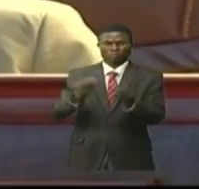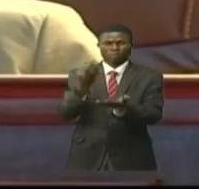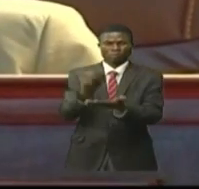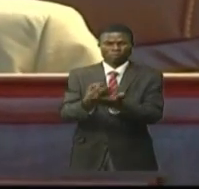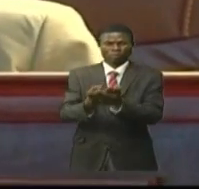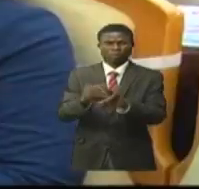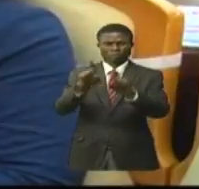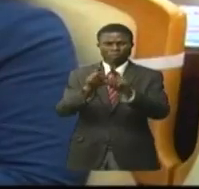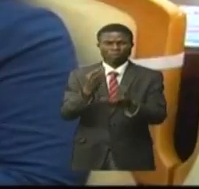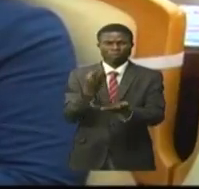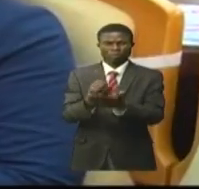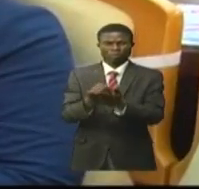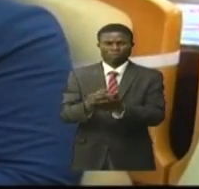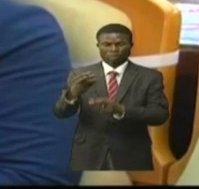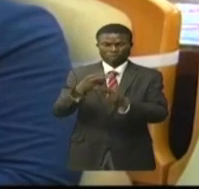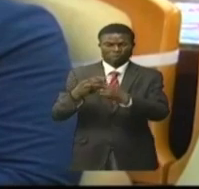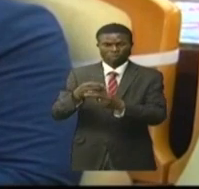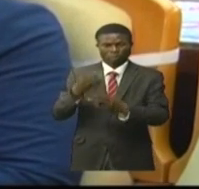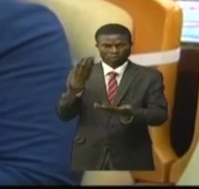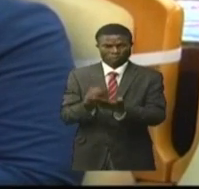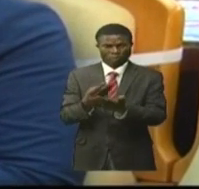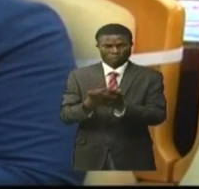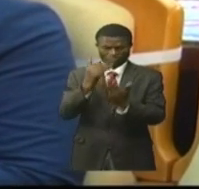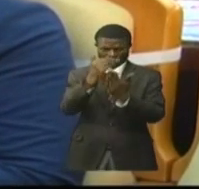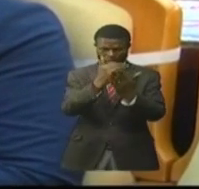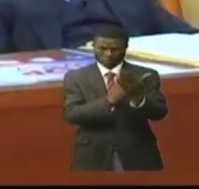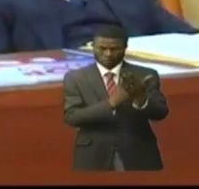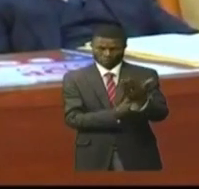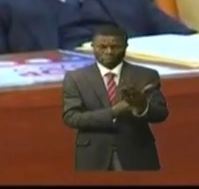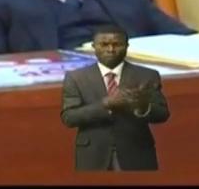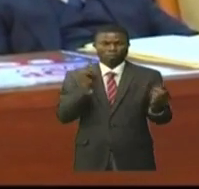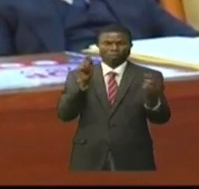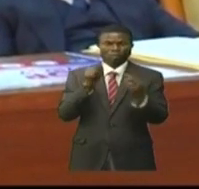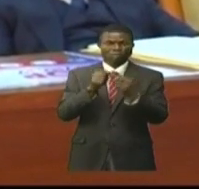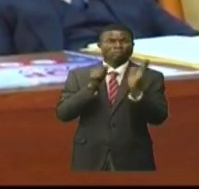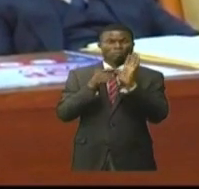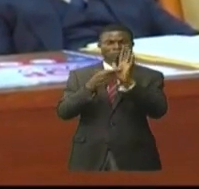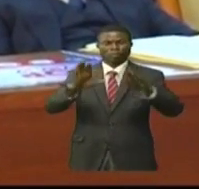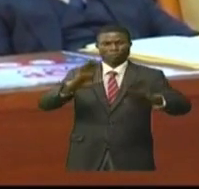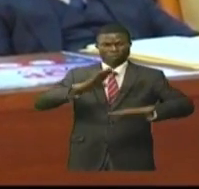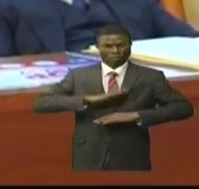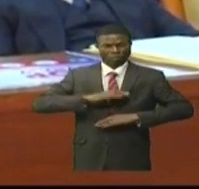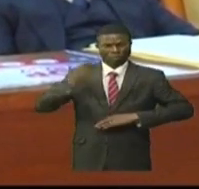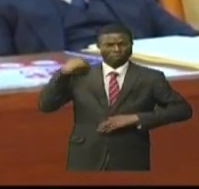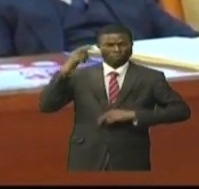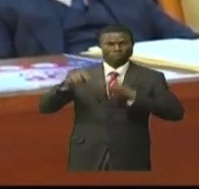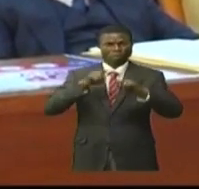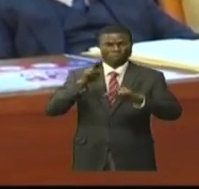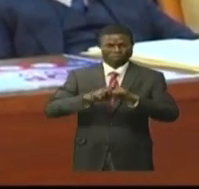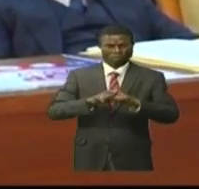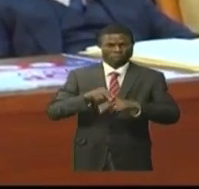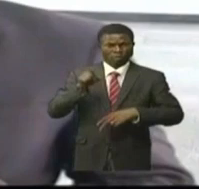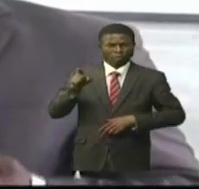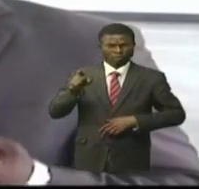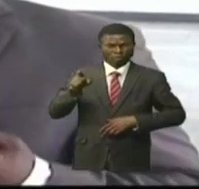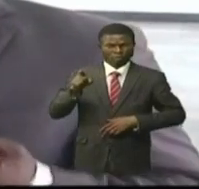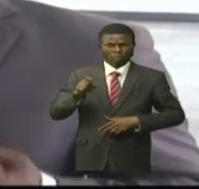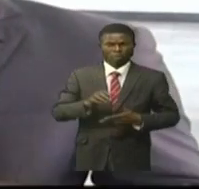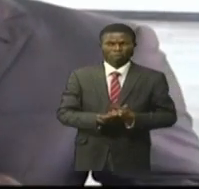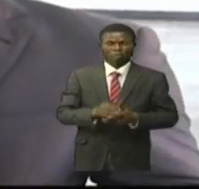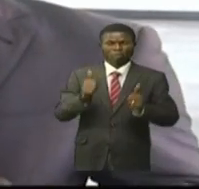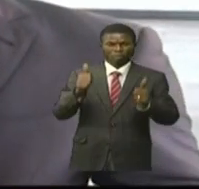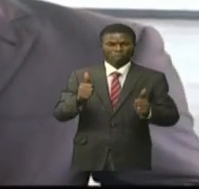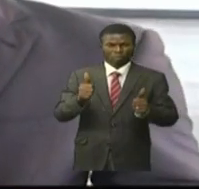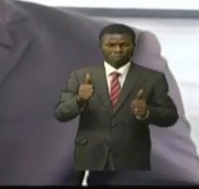financière et contrôle budgétaire pour enrichissement motif de satisfaction pour le député national d'harissa kata il est bien d'avoir